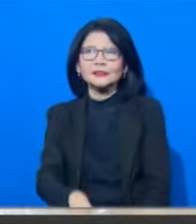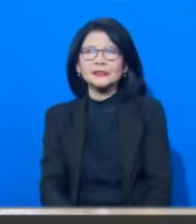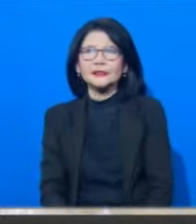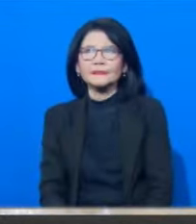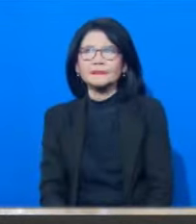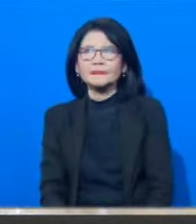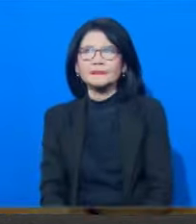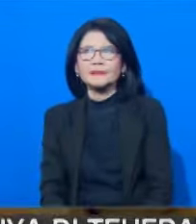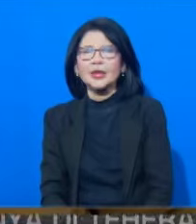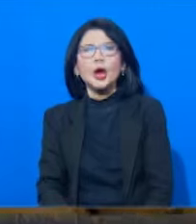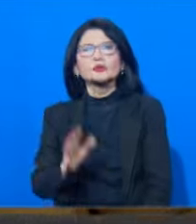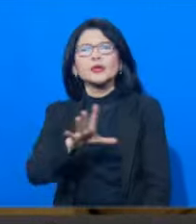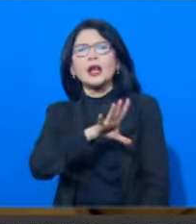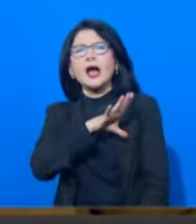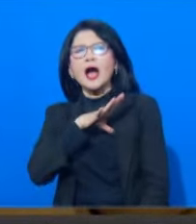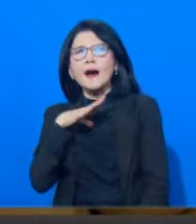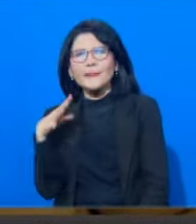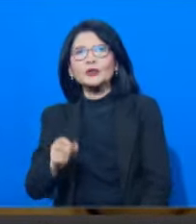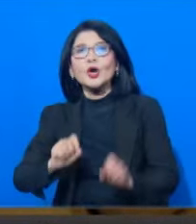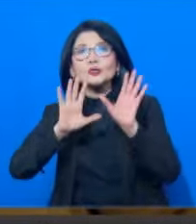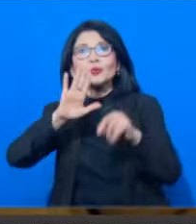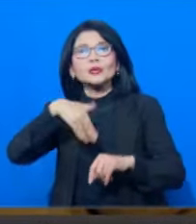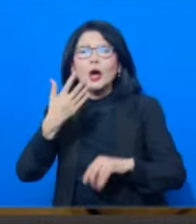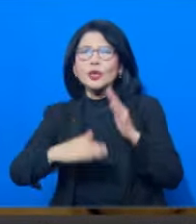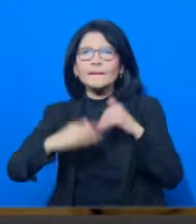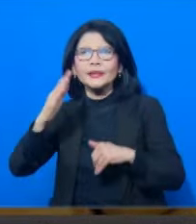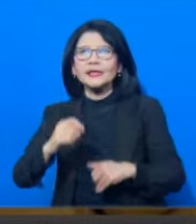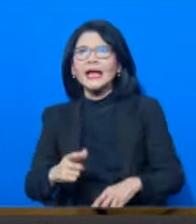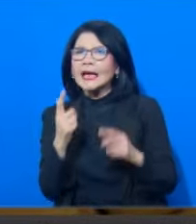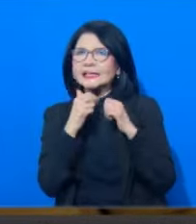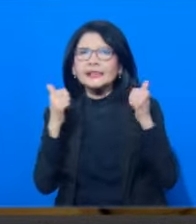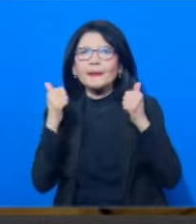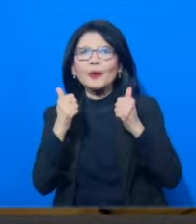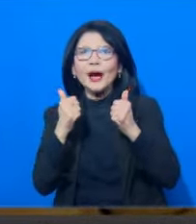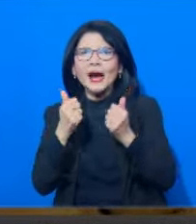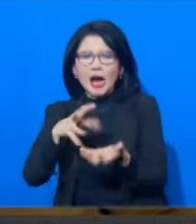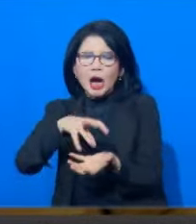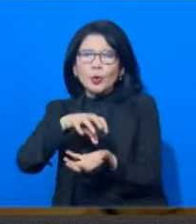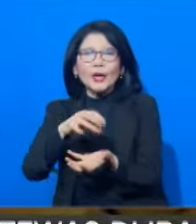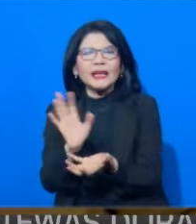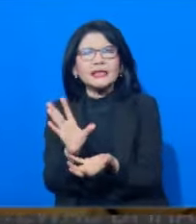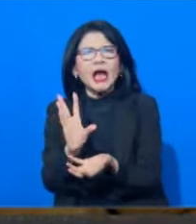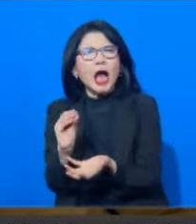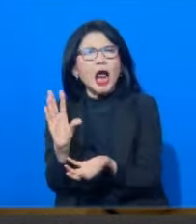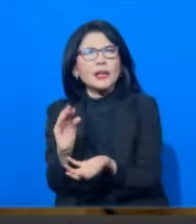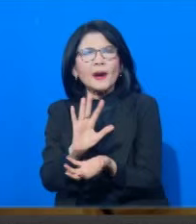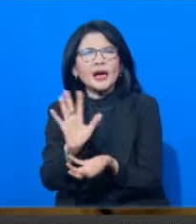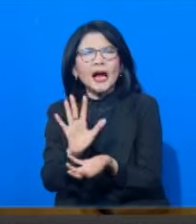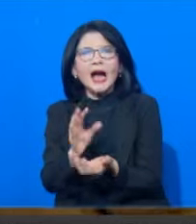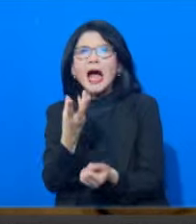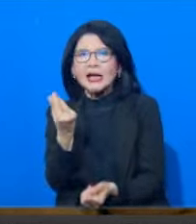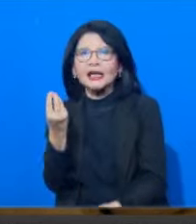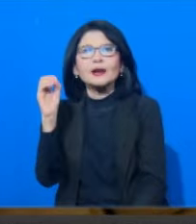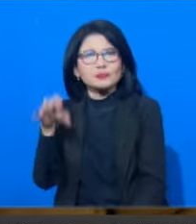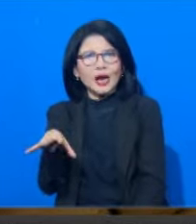Sudah 10 tahunan, ya. Istimewa sini kuahnya enggak terlalu berlemak, harganya juga